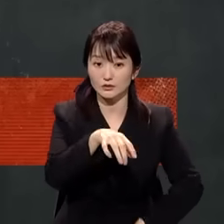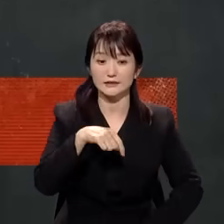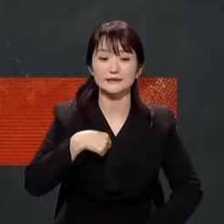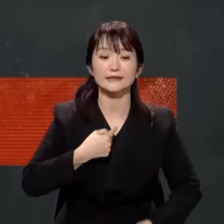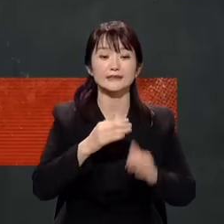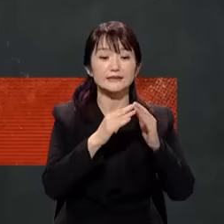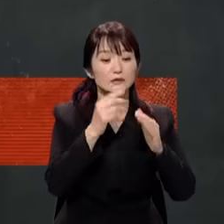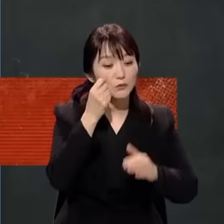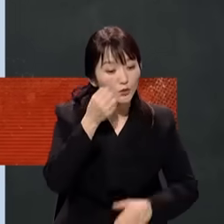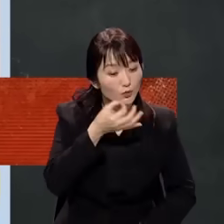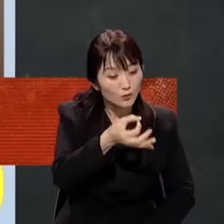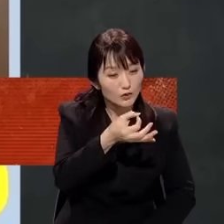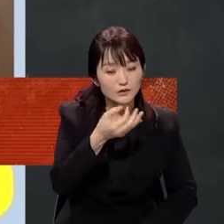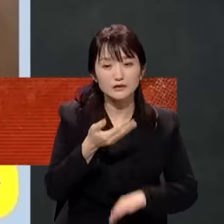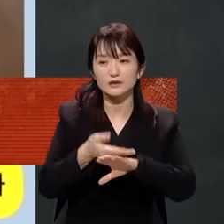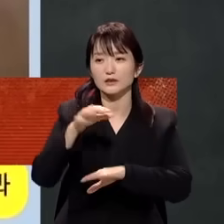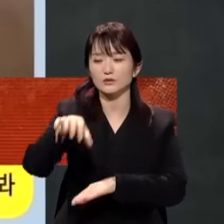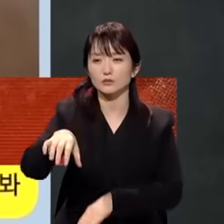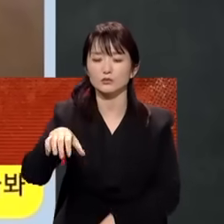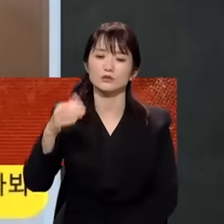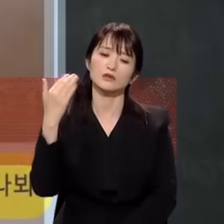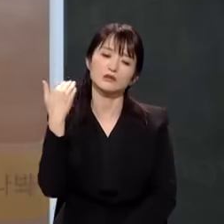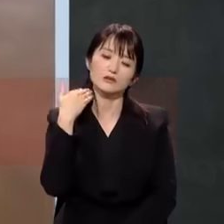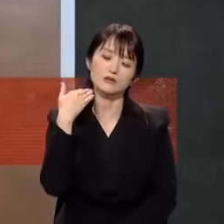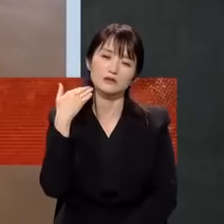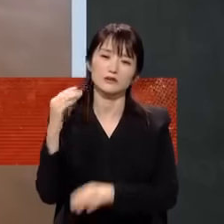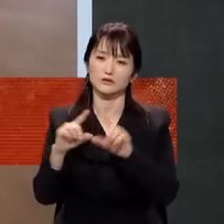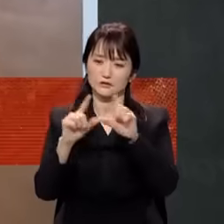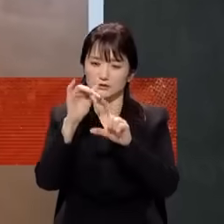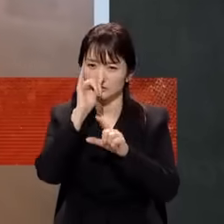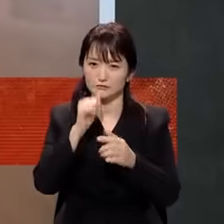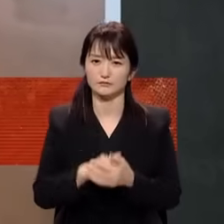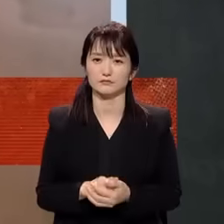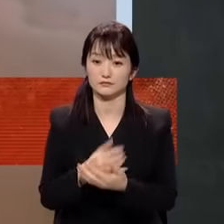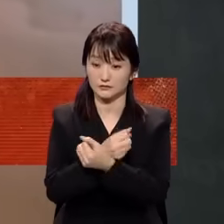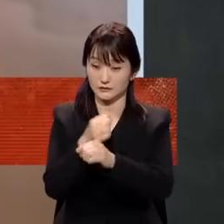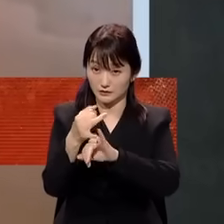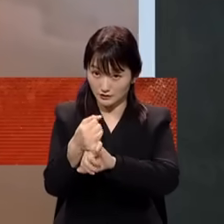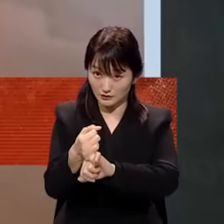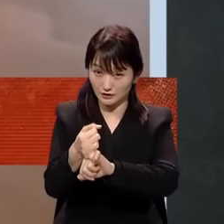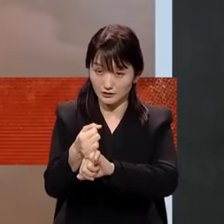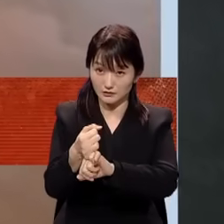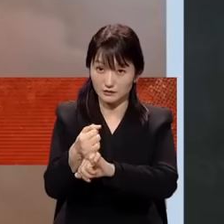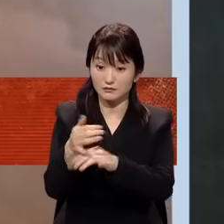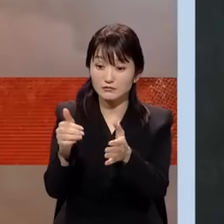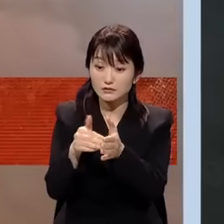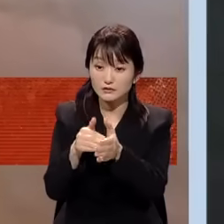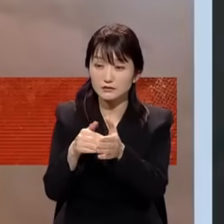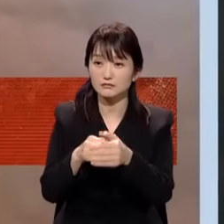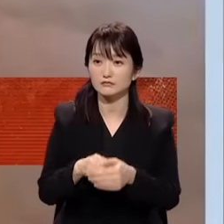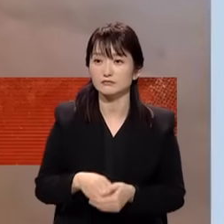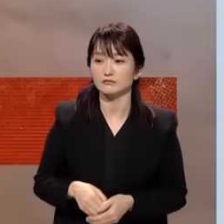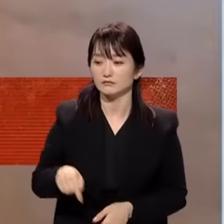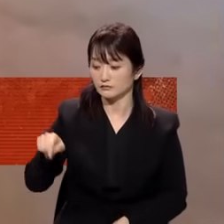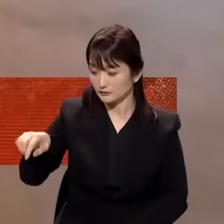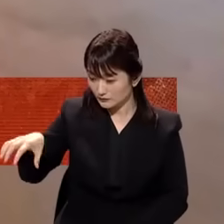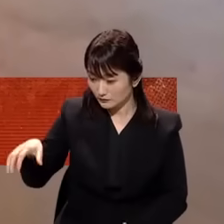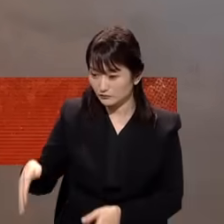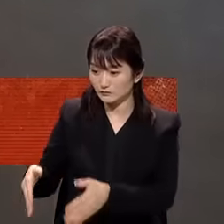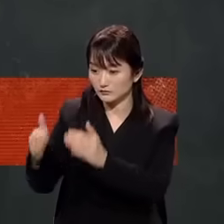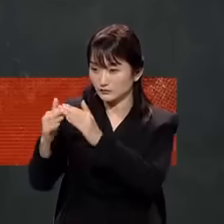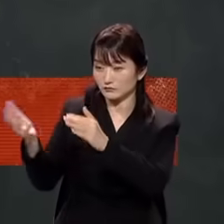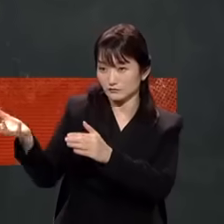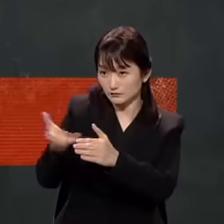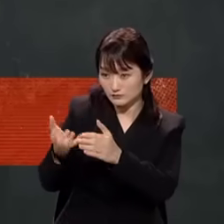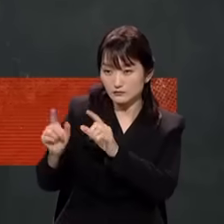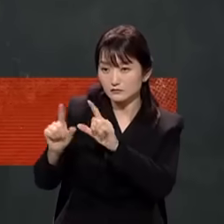월세를 주고 다른 데 전세 나고 월세로 살고 계신 것 같아요. 근데 거기가 이제 계약 기간이 끝나니까 이 집에 들어와 살기로 했는데 그런데